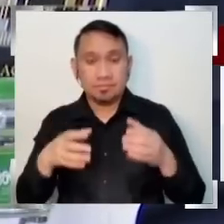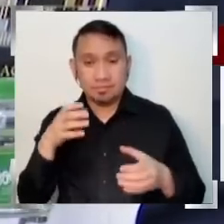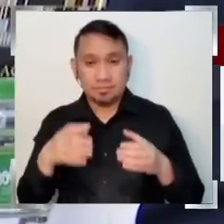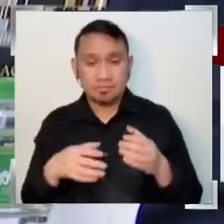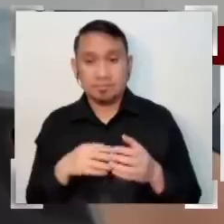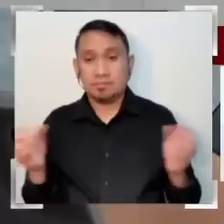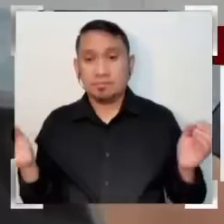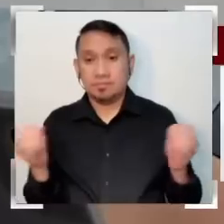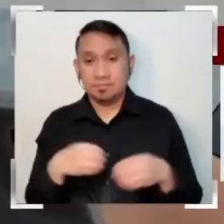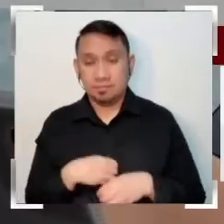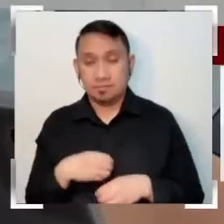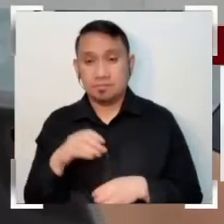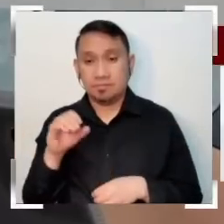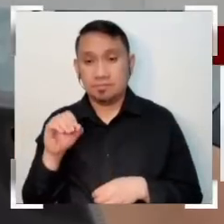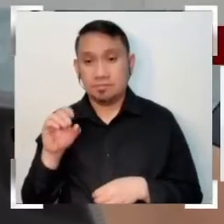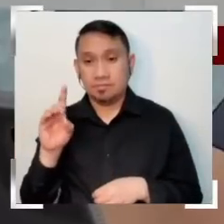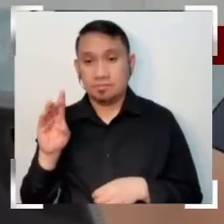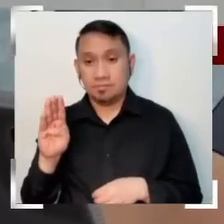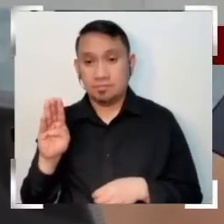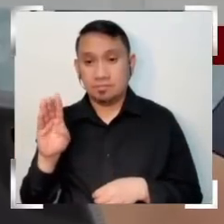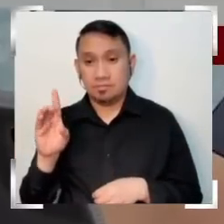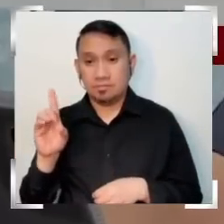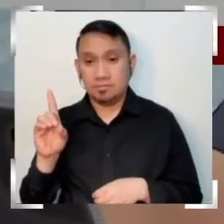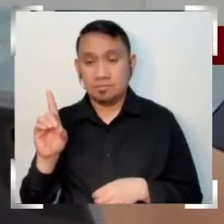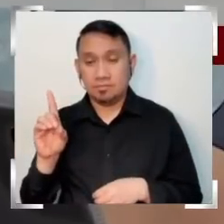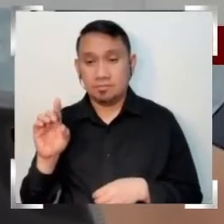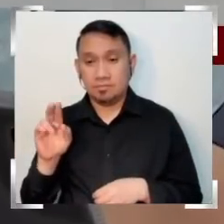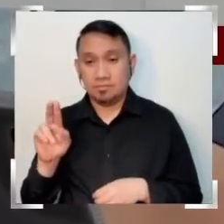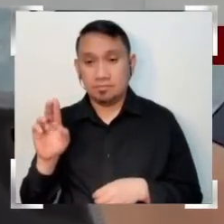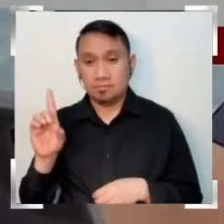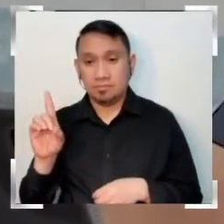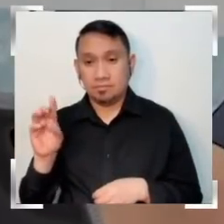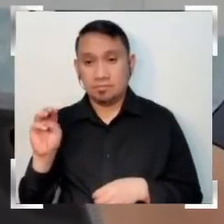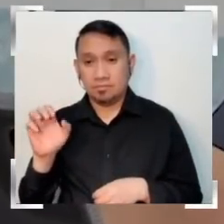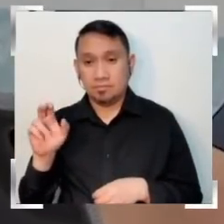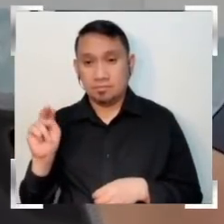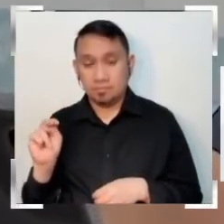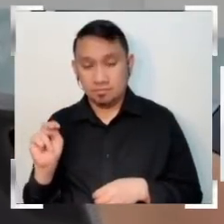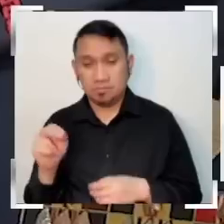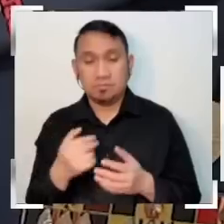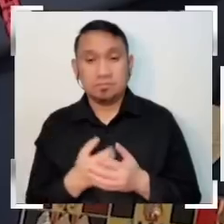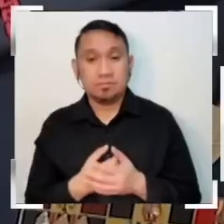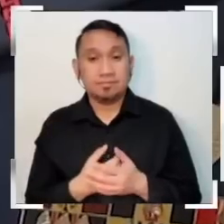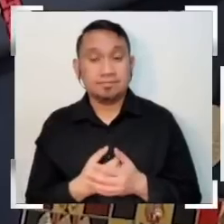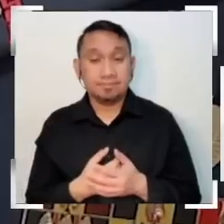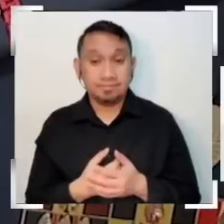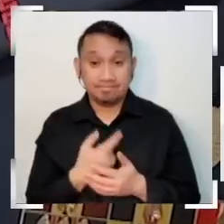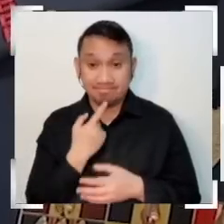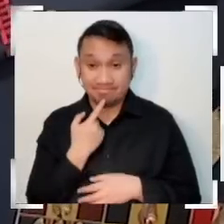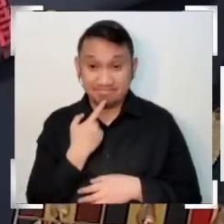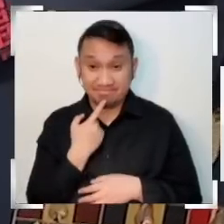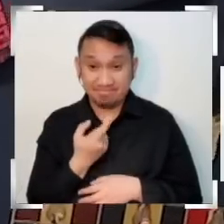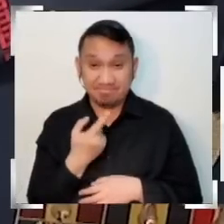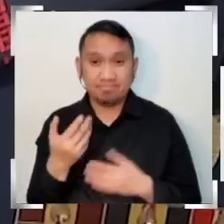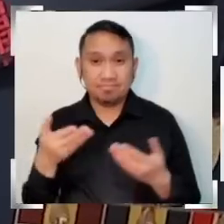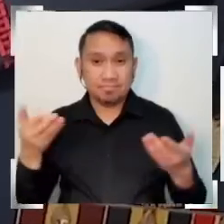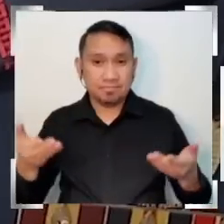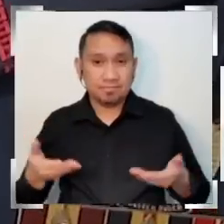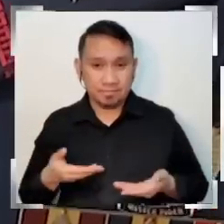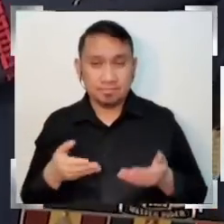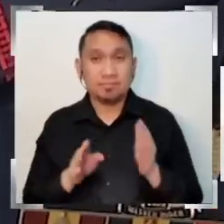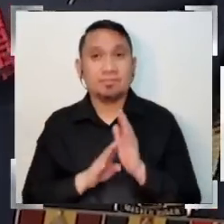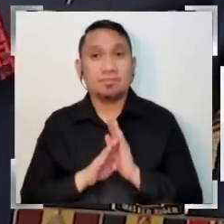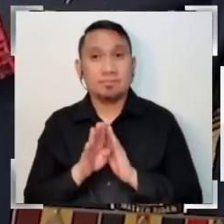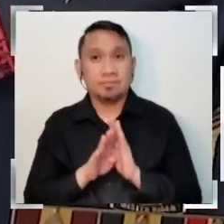the Ombudsman. Sa isang pahayag na ipinadala ni Domingo sa GMA News Online, sinabi nito na welcome development ang paghahain ng